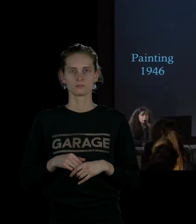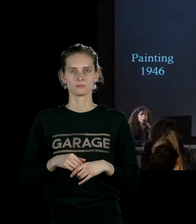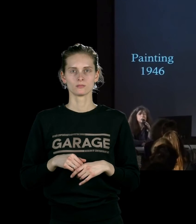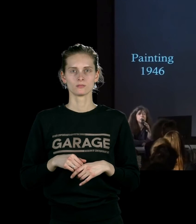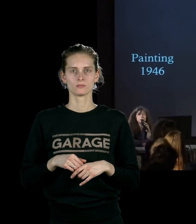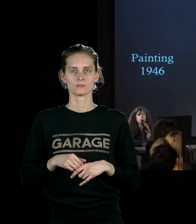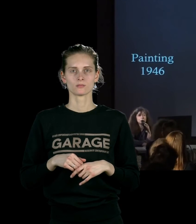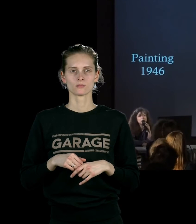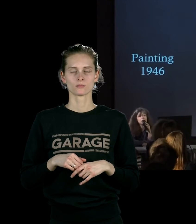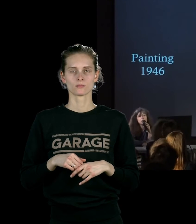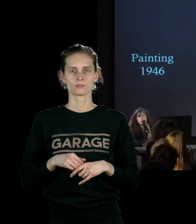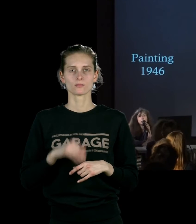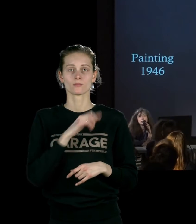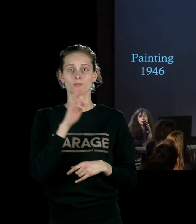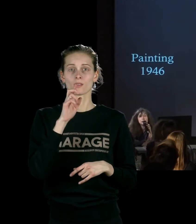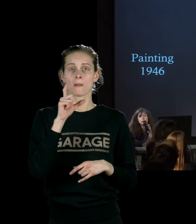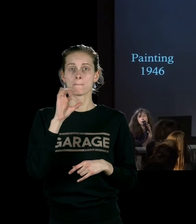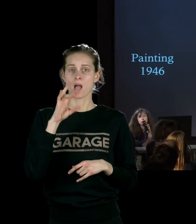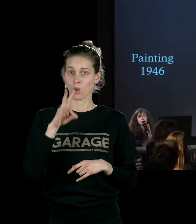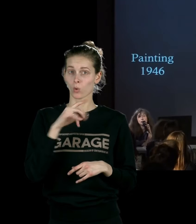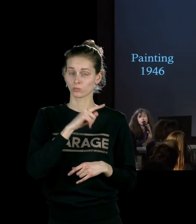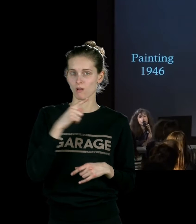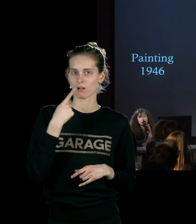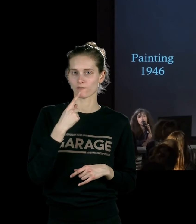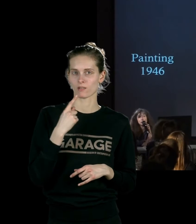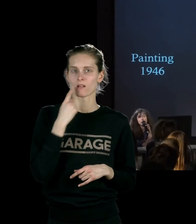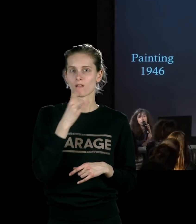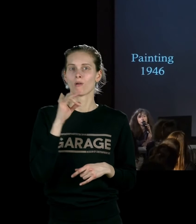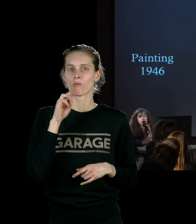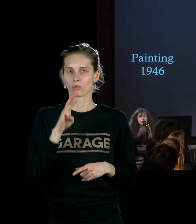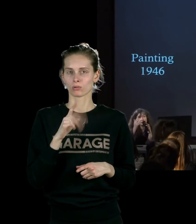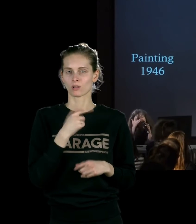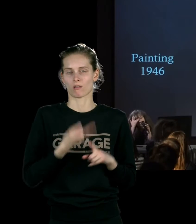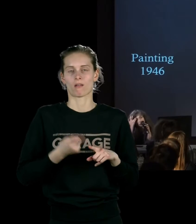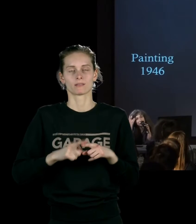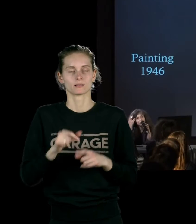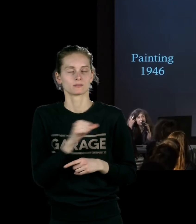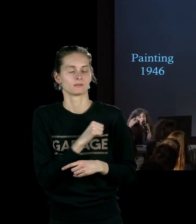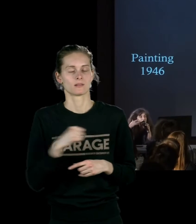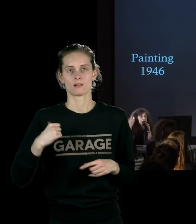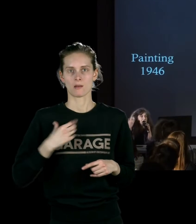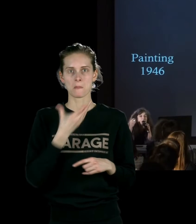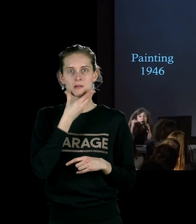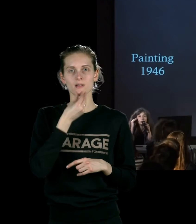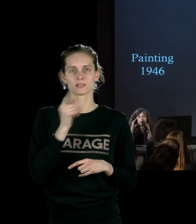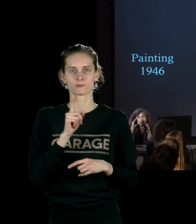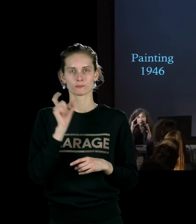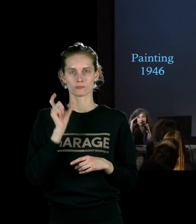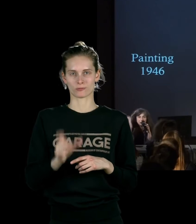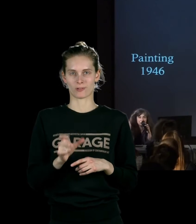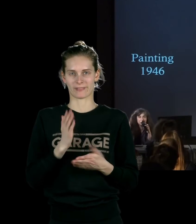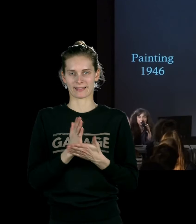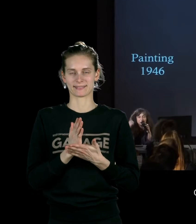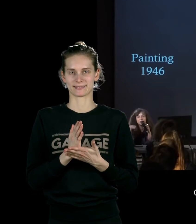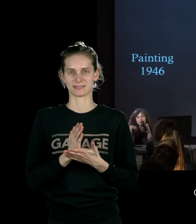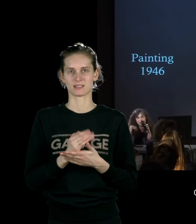При этом сам Бэкон говорил, что рот – это самое красивое, что есть в человеке. Он никогда не соглашался с тем, что его картина чудовищна. Он говорит, нет,